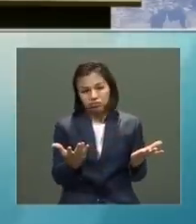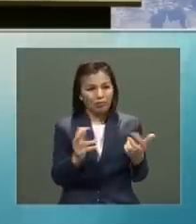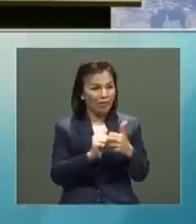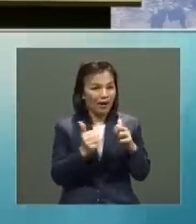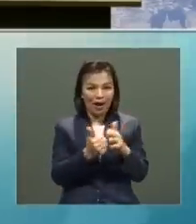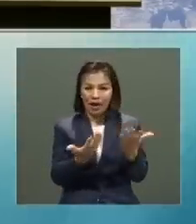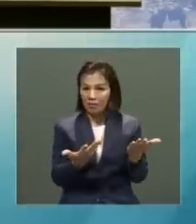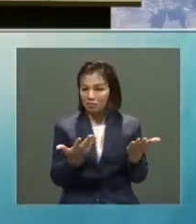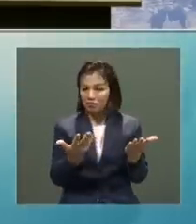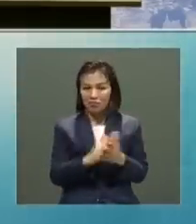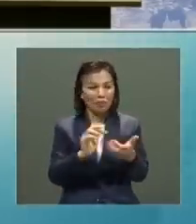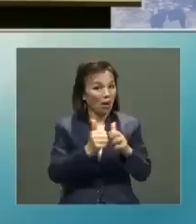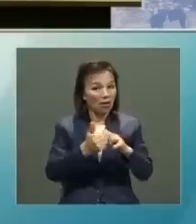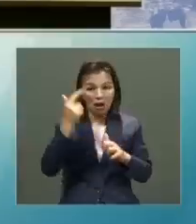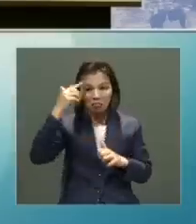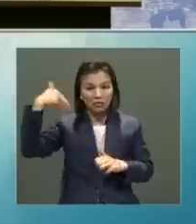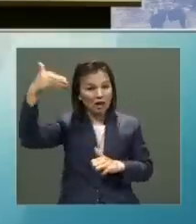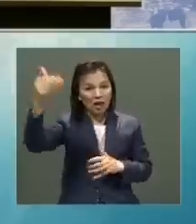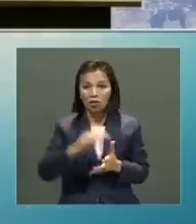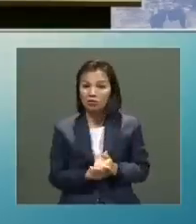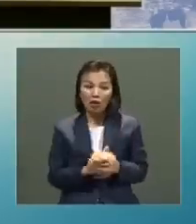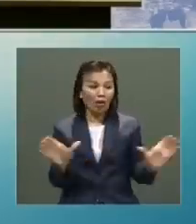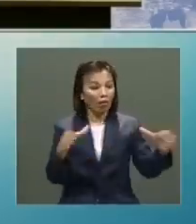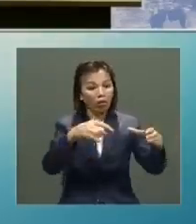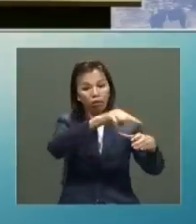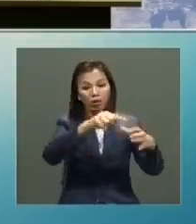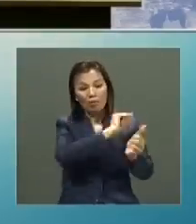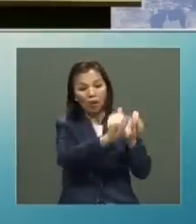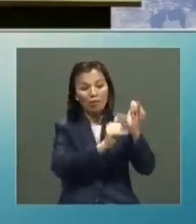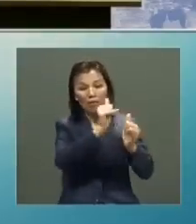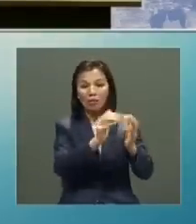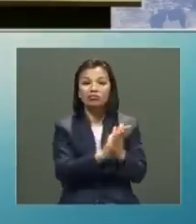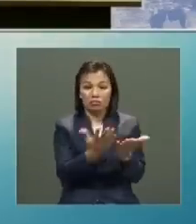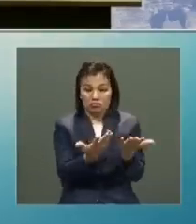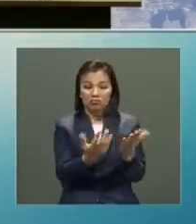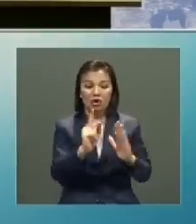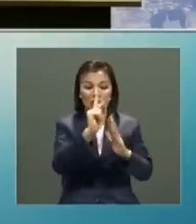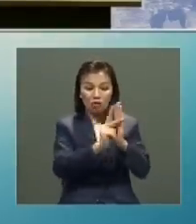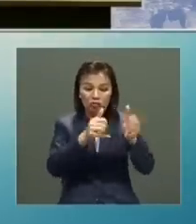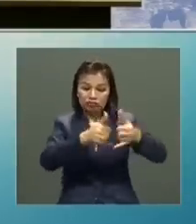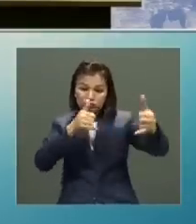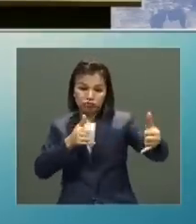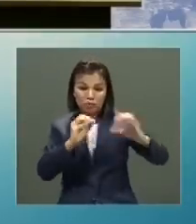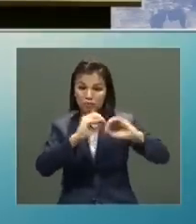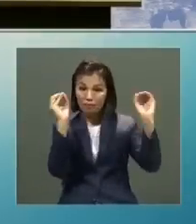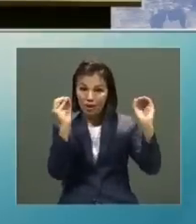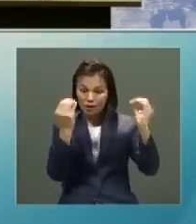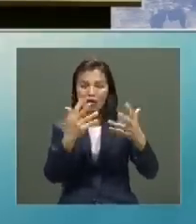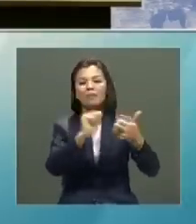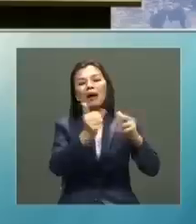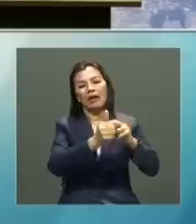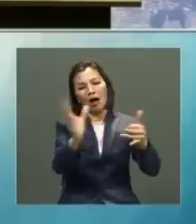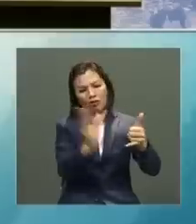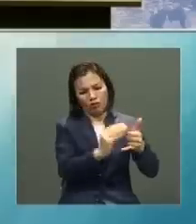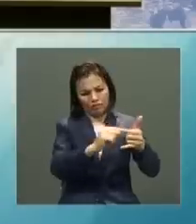ปัญหาตามมาคือการใกล้ชิดกันเกินไปไม่ได้ทำตามโซเชียลดิสเพนซิ่งก็ทำให้เกิดแก้ปัญหา